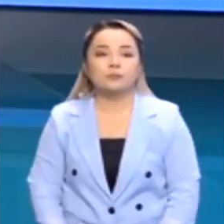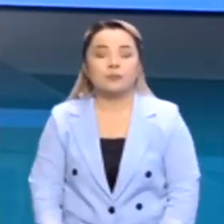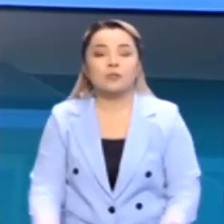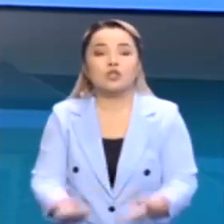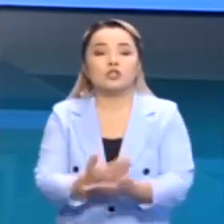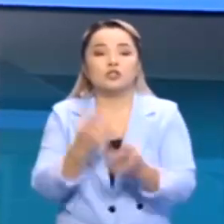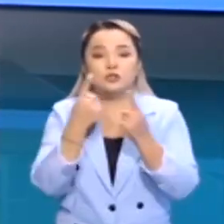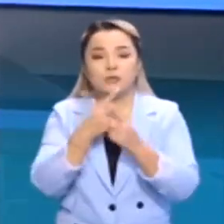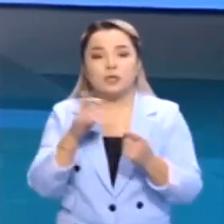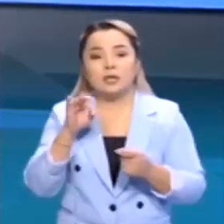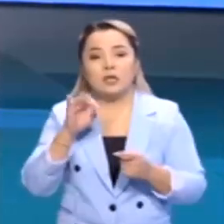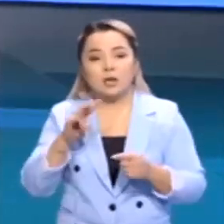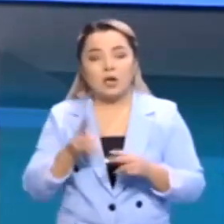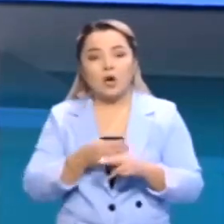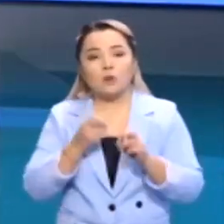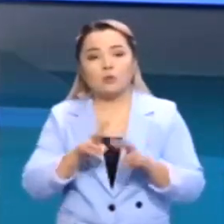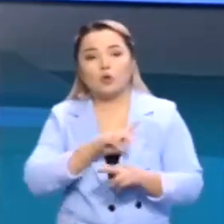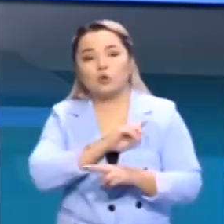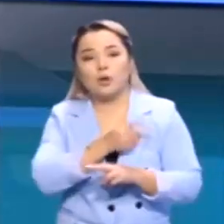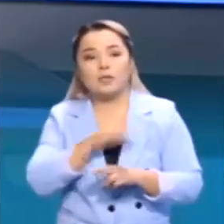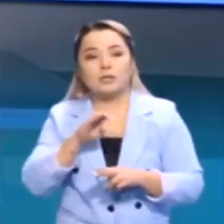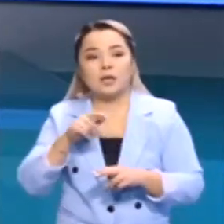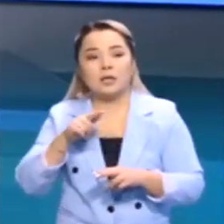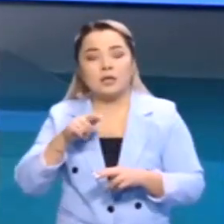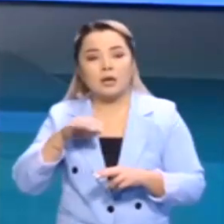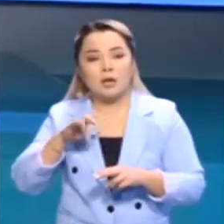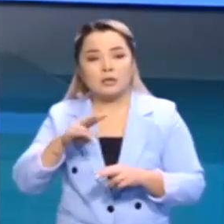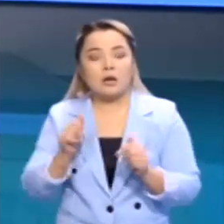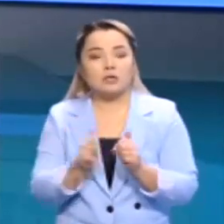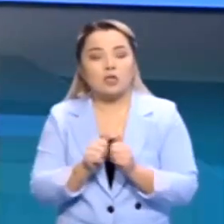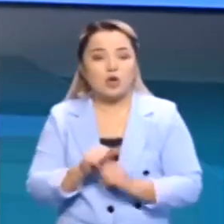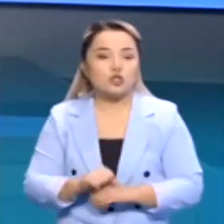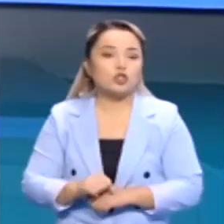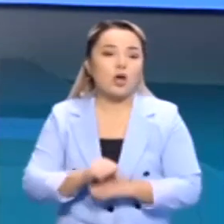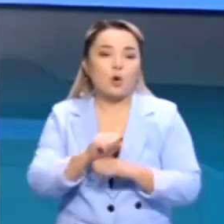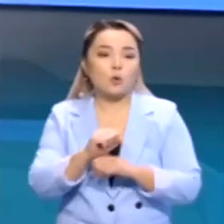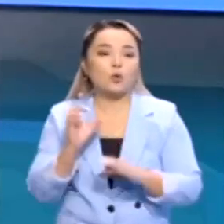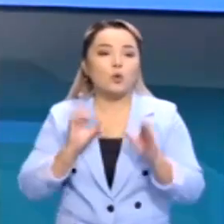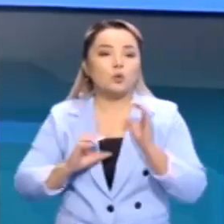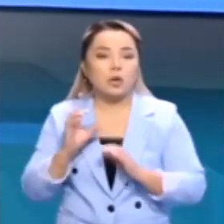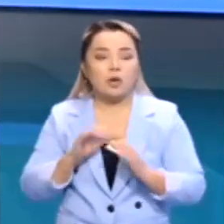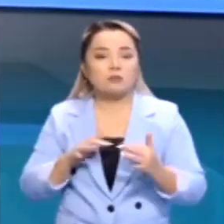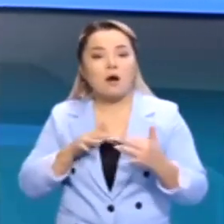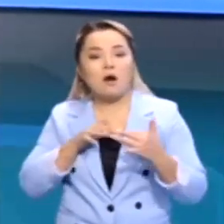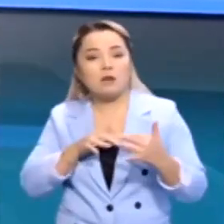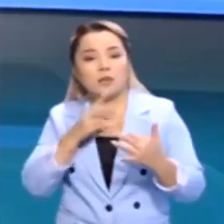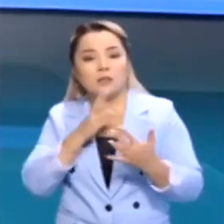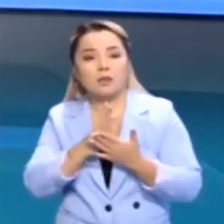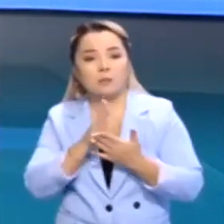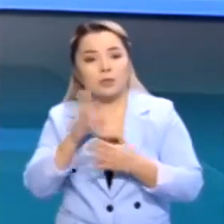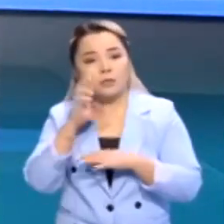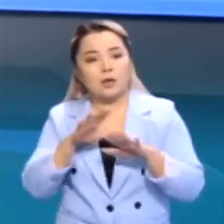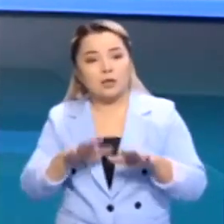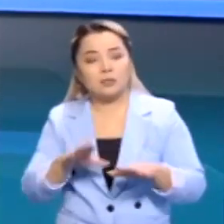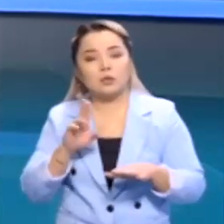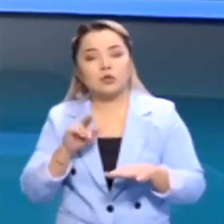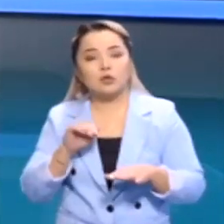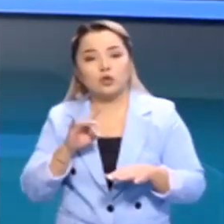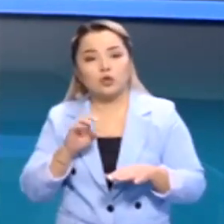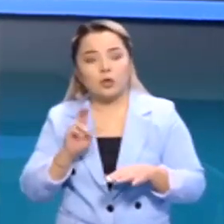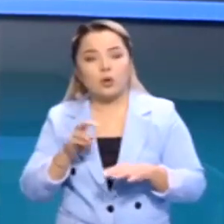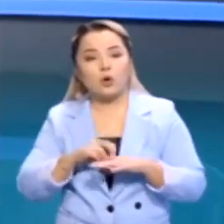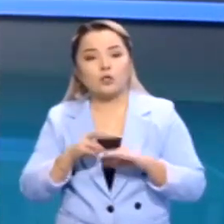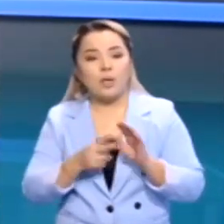Жаханнан бирер ақпар. Иранда қауіпсіздік күштері Тегерандағы университет жанында шеруге шыққан студенттермен қақтығысты. Бұл елде қыркүйектің